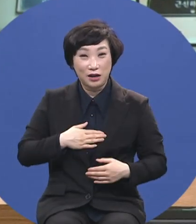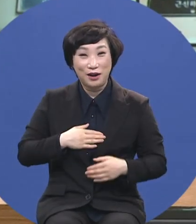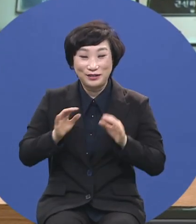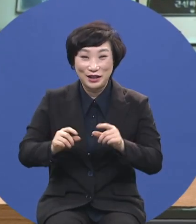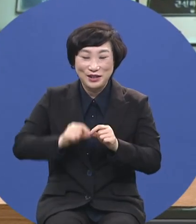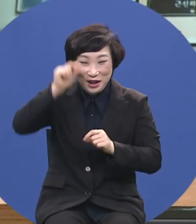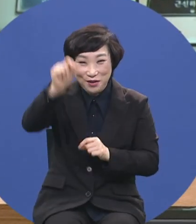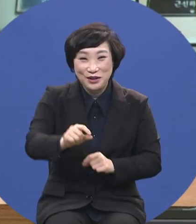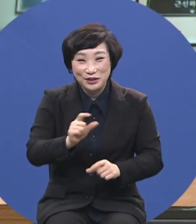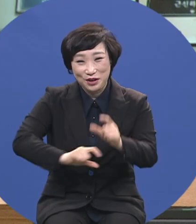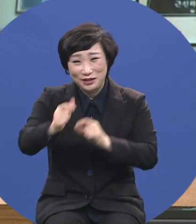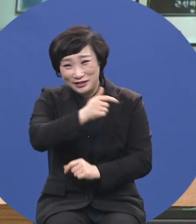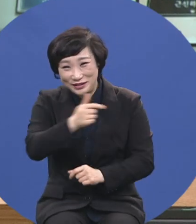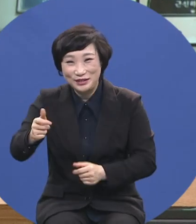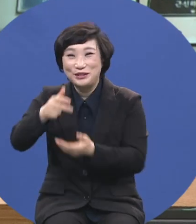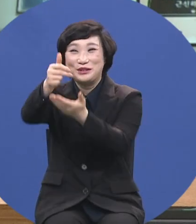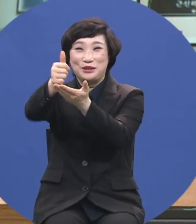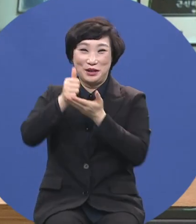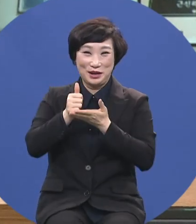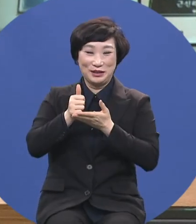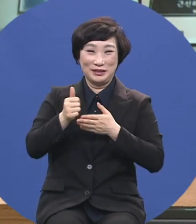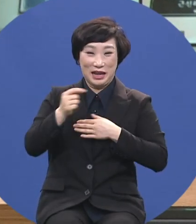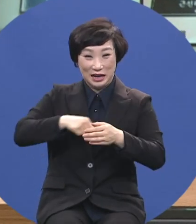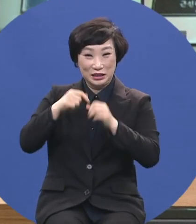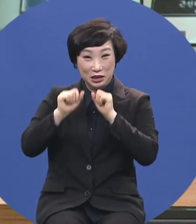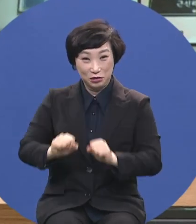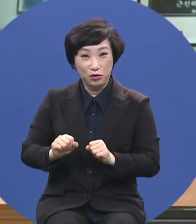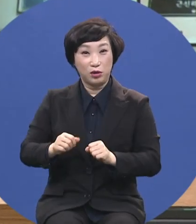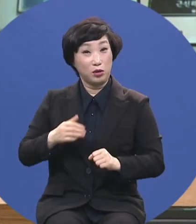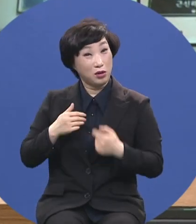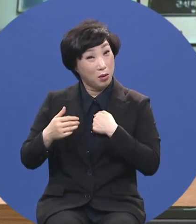주님이 내 심령에 계신 걸 모르겠느냐 그 말이요.